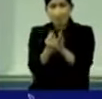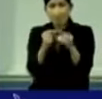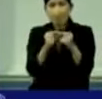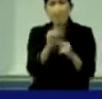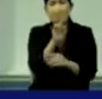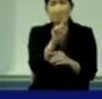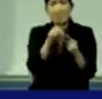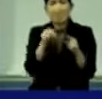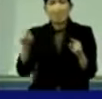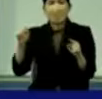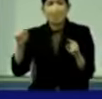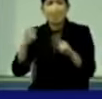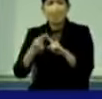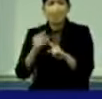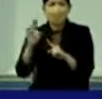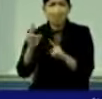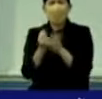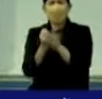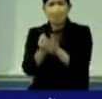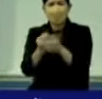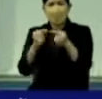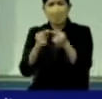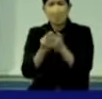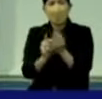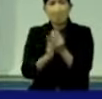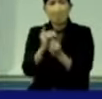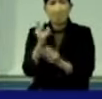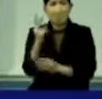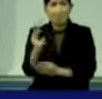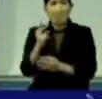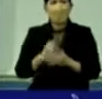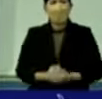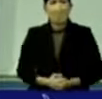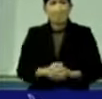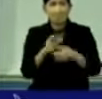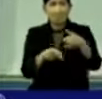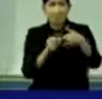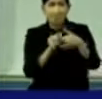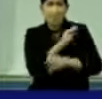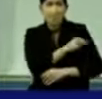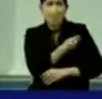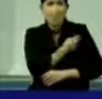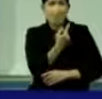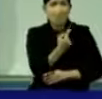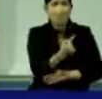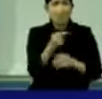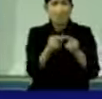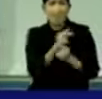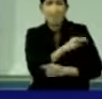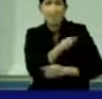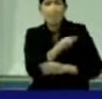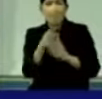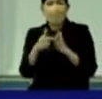รกฎาคม2564เป็นเวลา2สัปดาห์ประกอบด้วยแพทย์จำนวน1คนเภสัชกร1คน